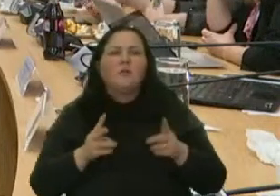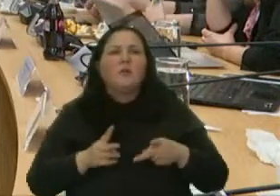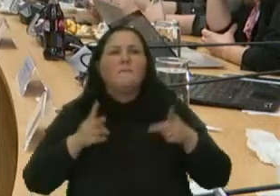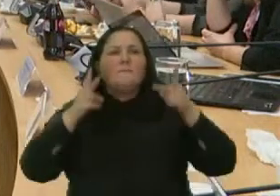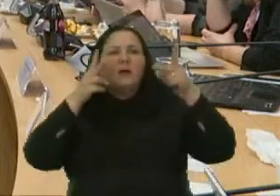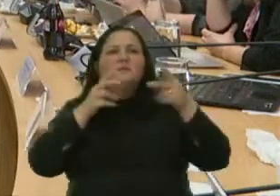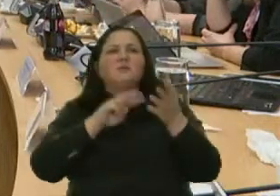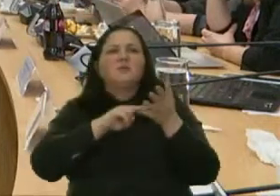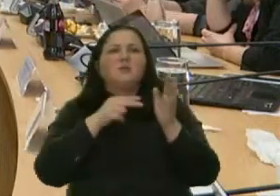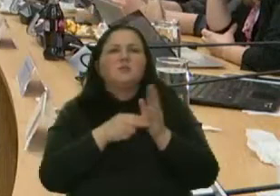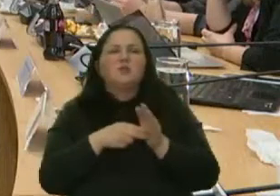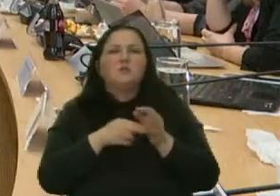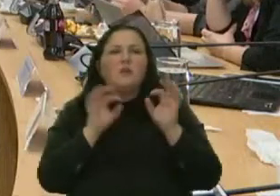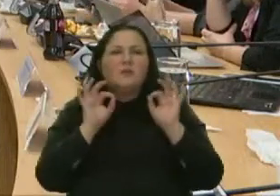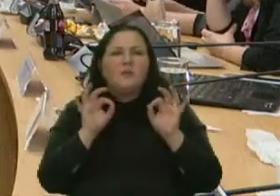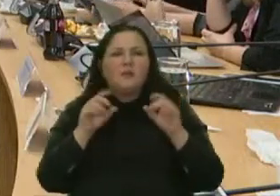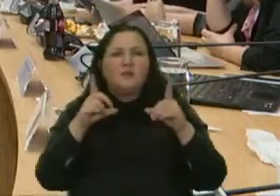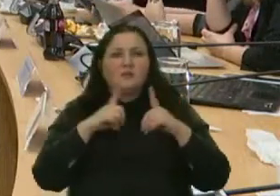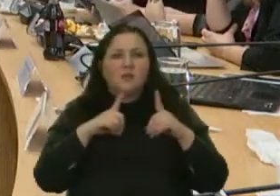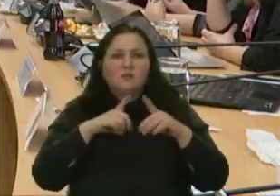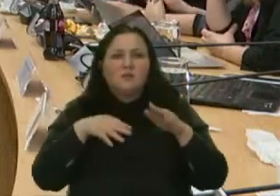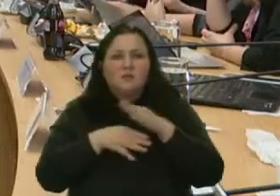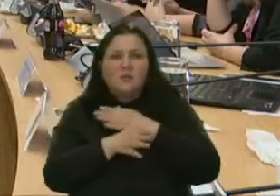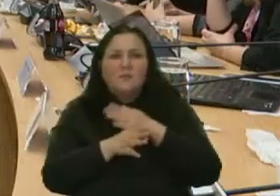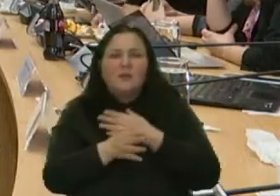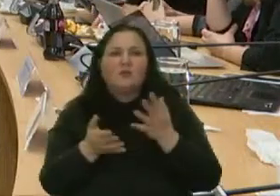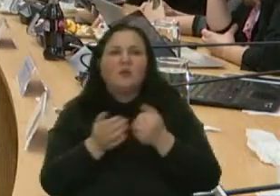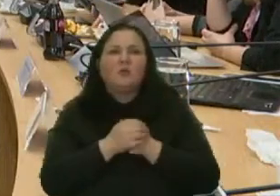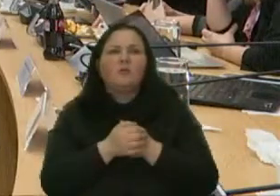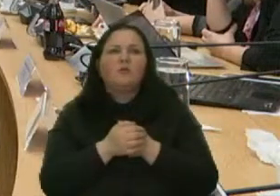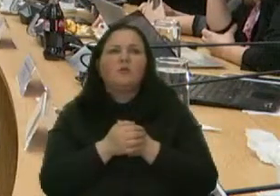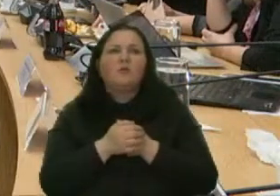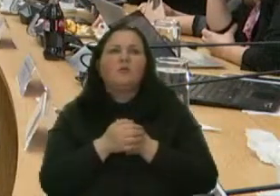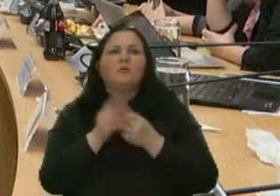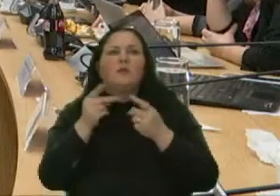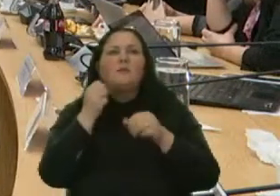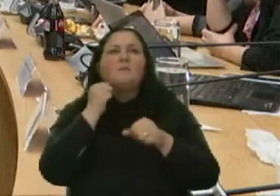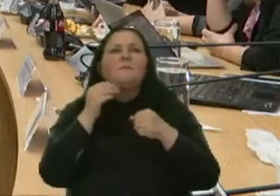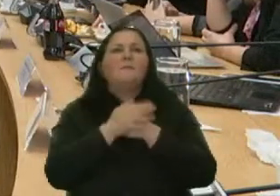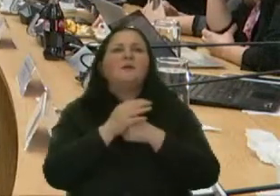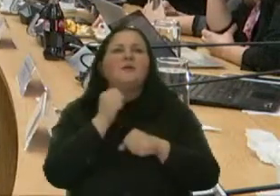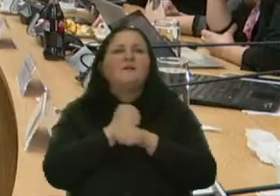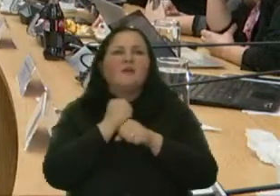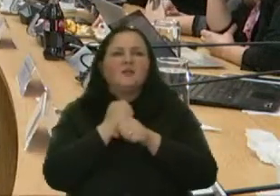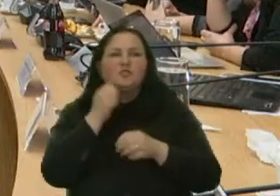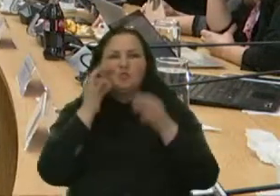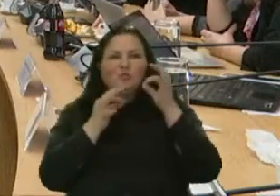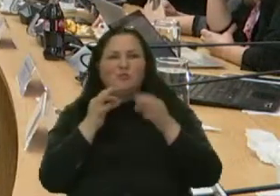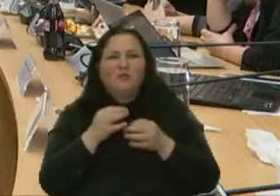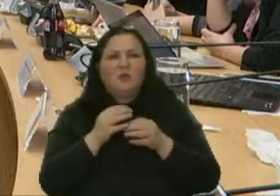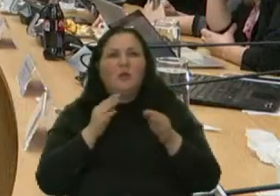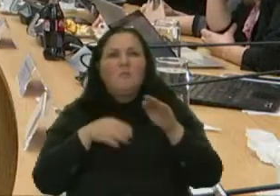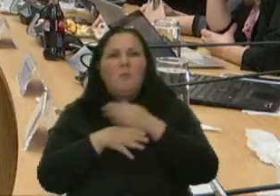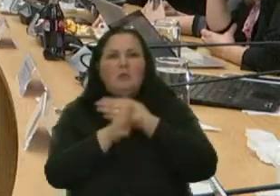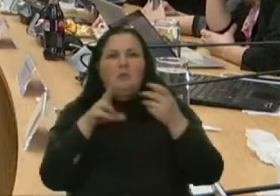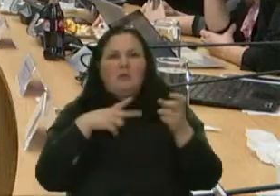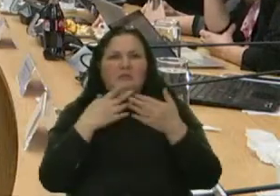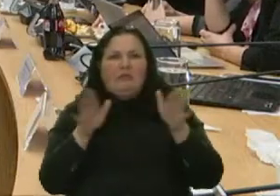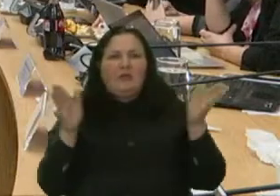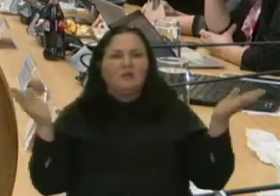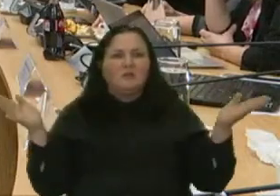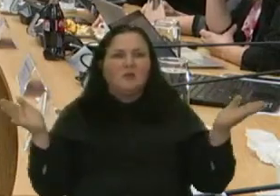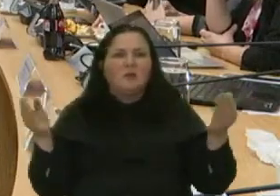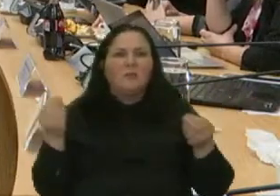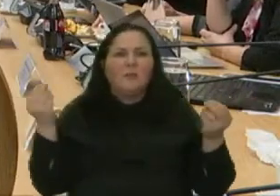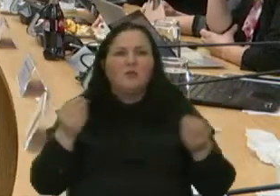rezolvăm mai bine stația de metrou Păi până faci studiile trece metroul pe acolo mai repede pentru că